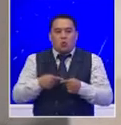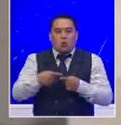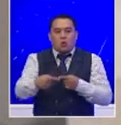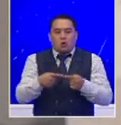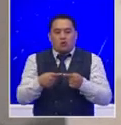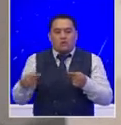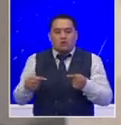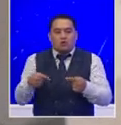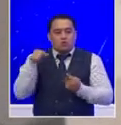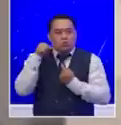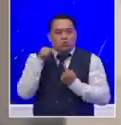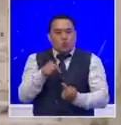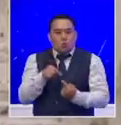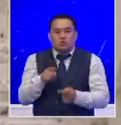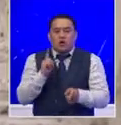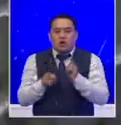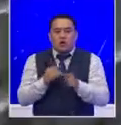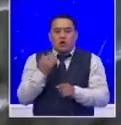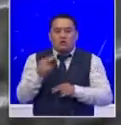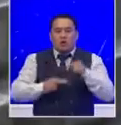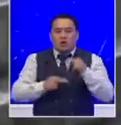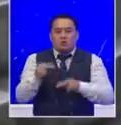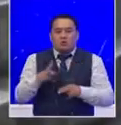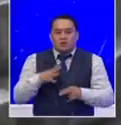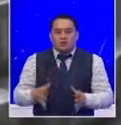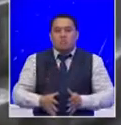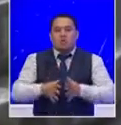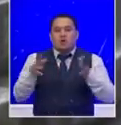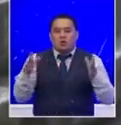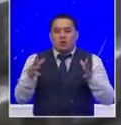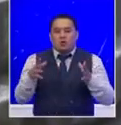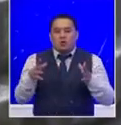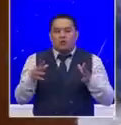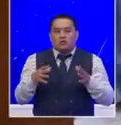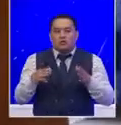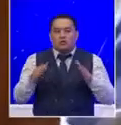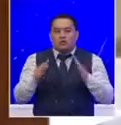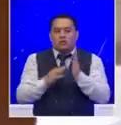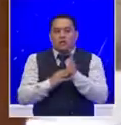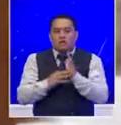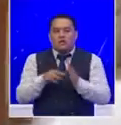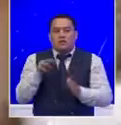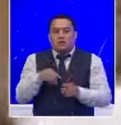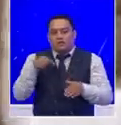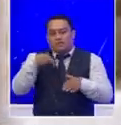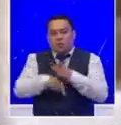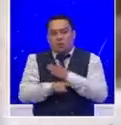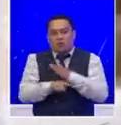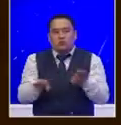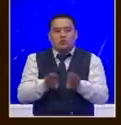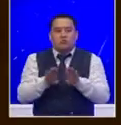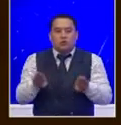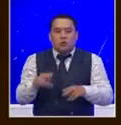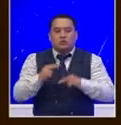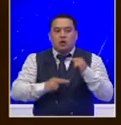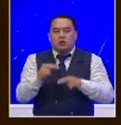лабиринт, точно выверены и воспроизведены. Строение получилось внушительное. Пирамида возвышается над землей на 9 метров и уходит в глубину ровно настолько же.